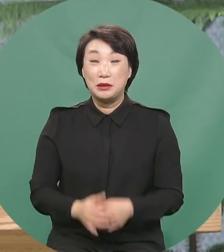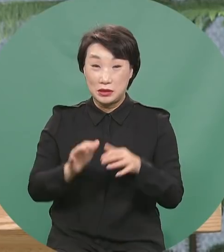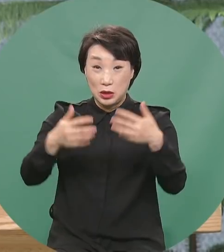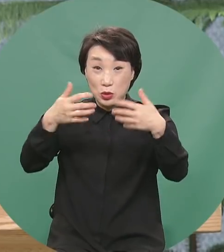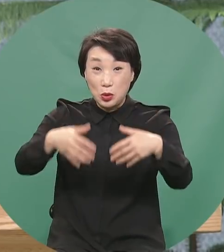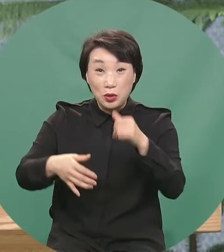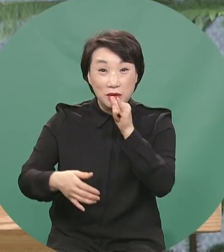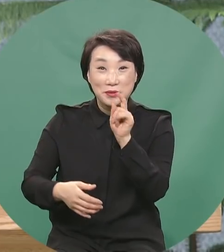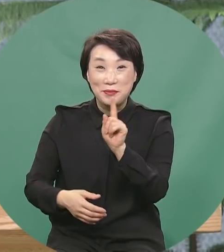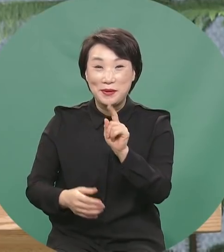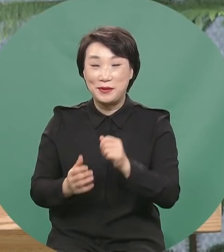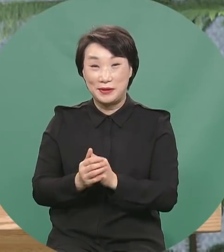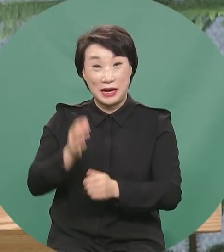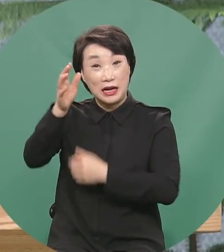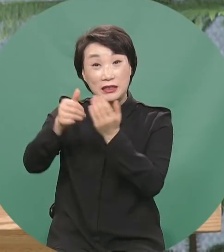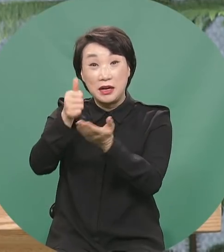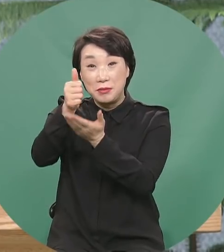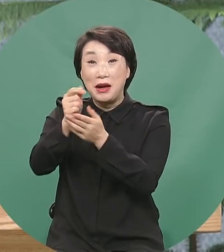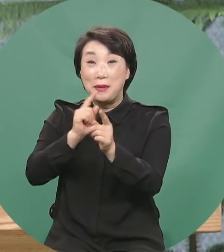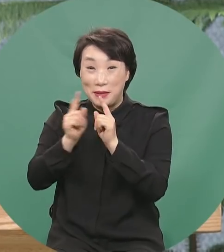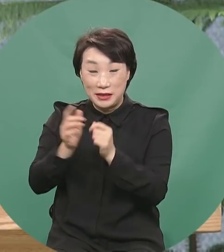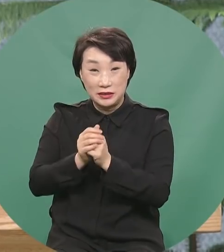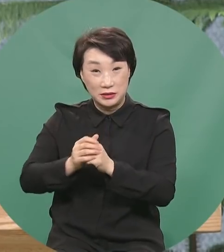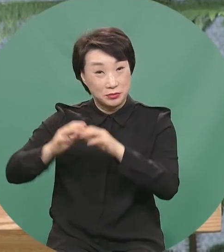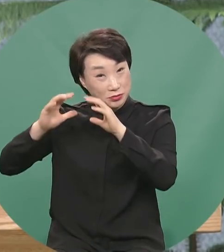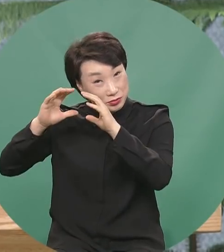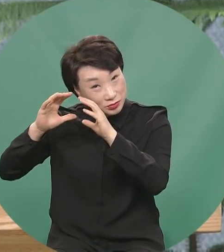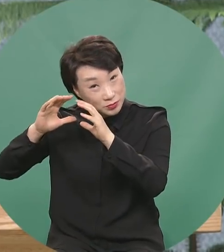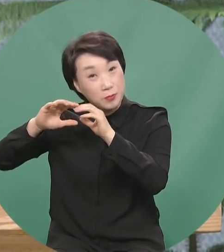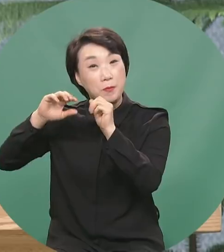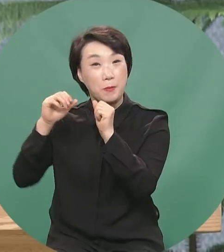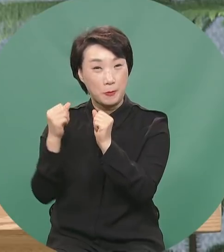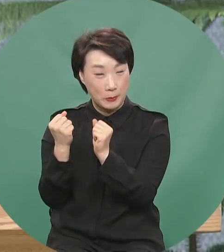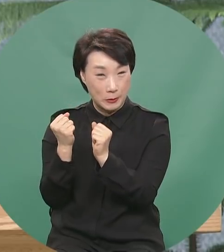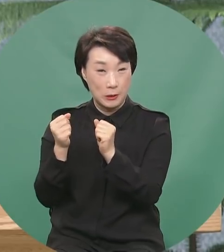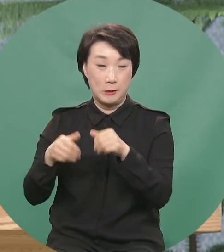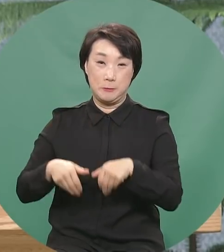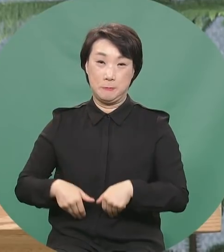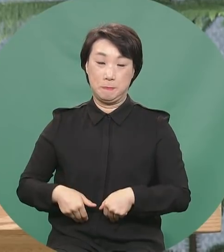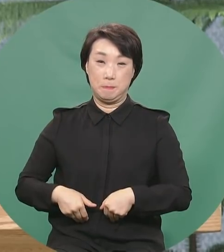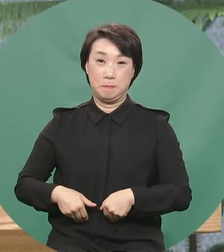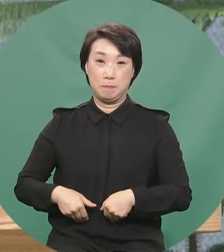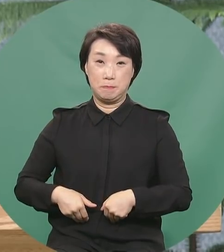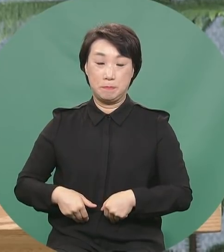조건이 하나님의 말씀을 청종해야 하고